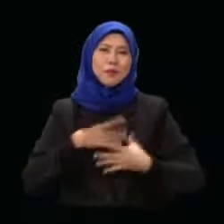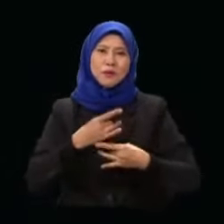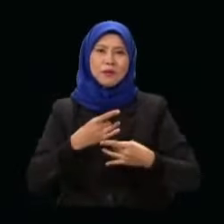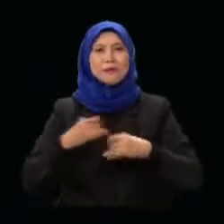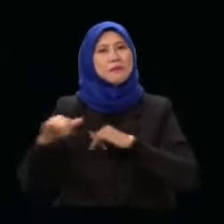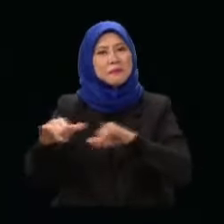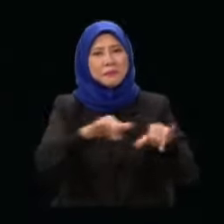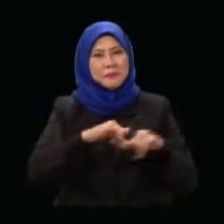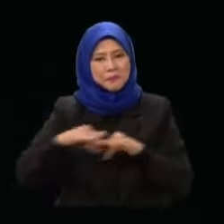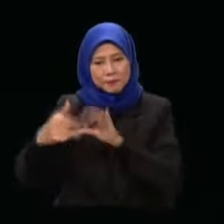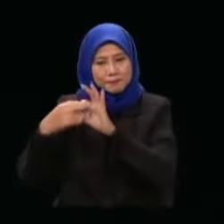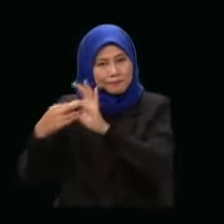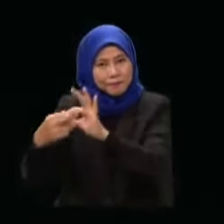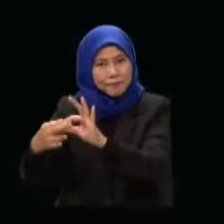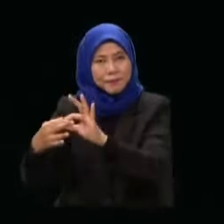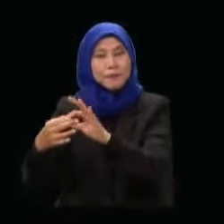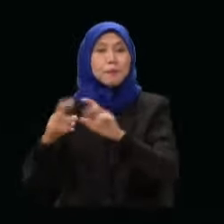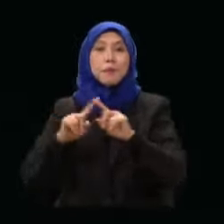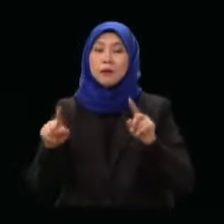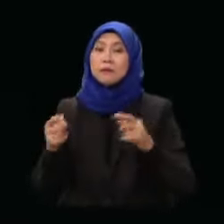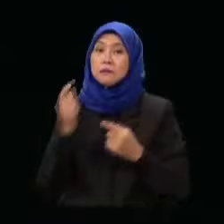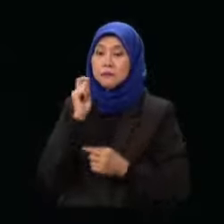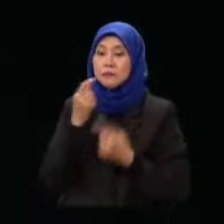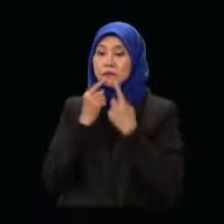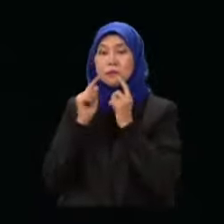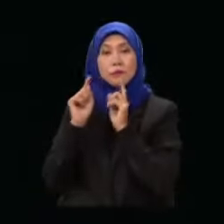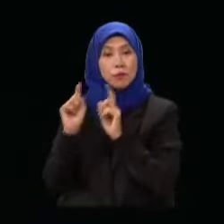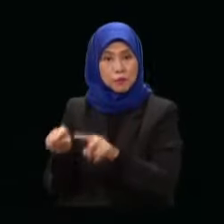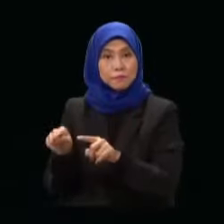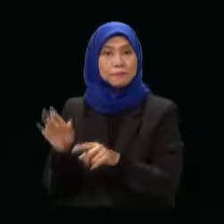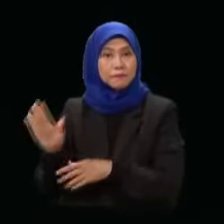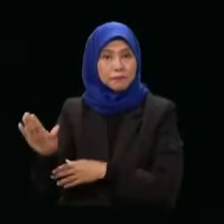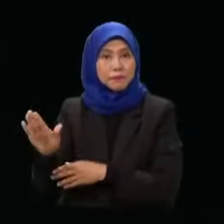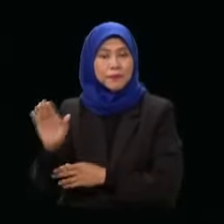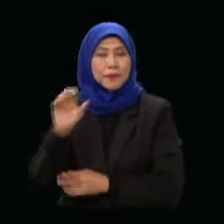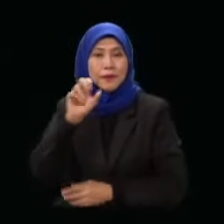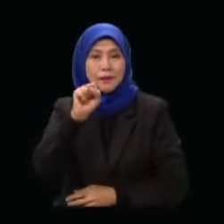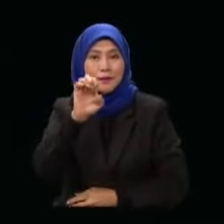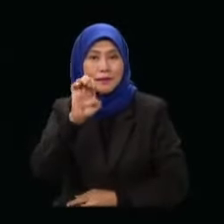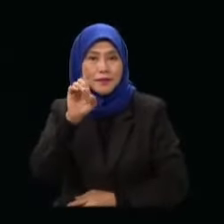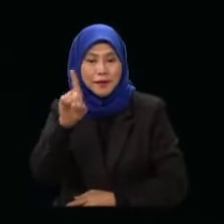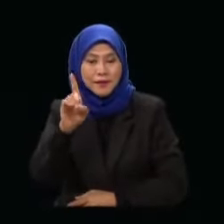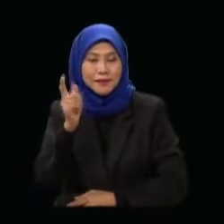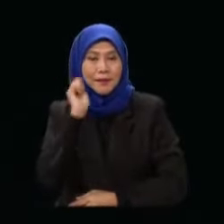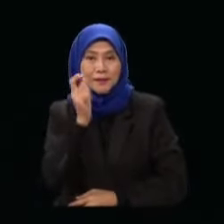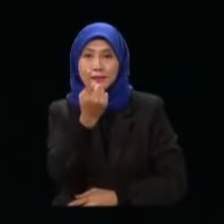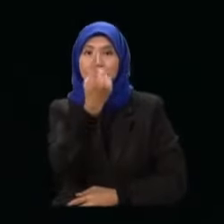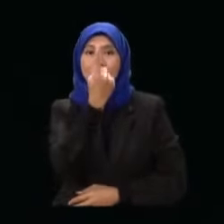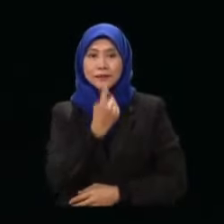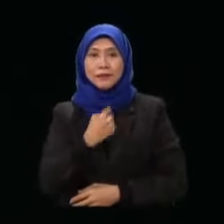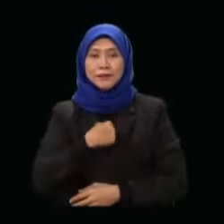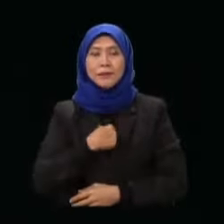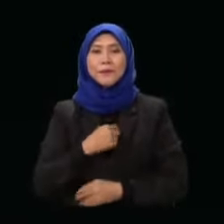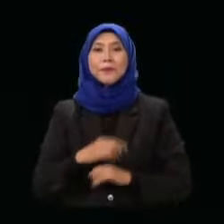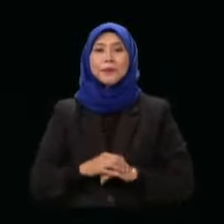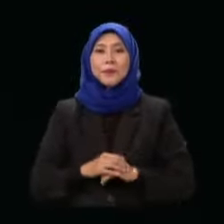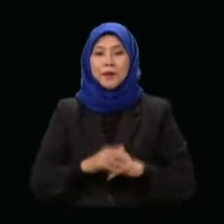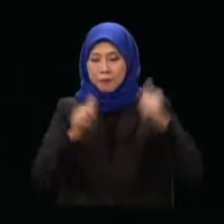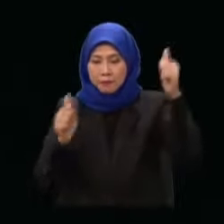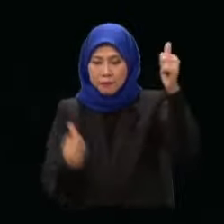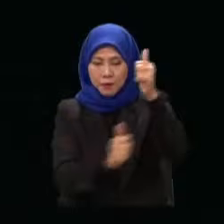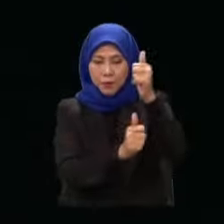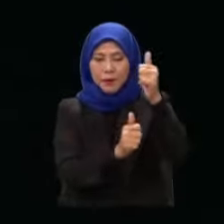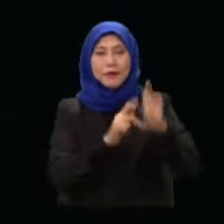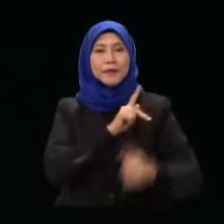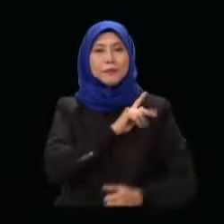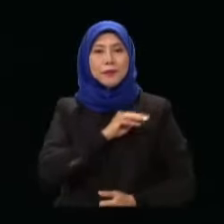dia lebih daripada itu jadi make an itu menjawab persoalan yang menawar bangkitkan tadi dibawa Kementerian perpaduan